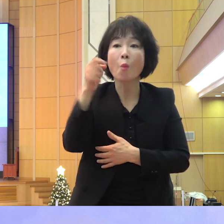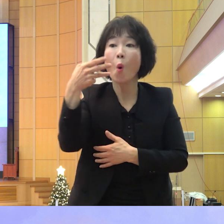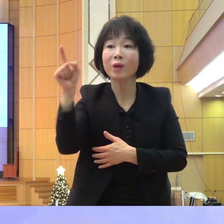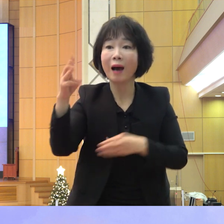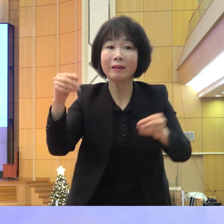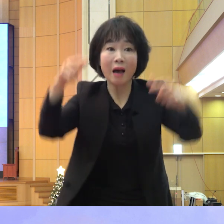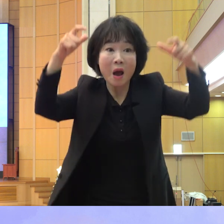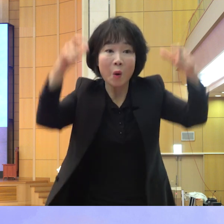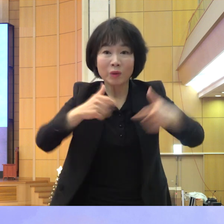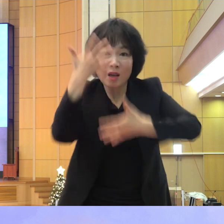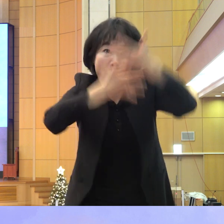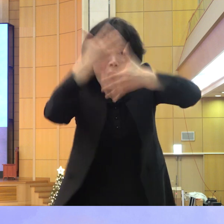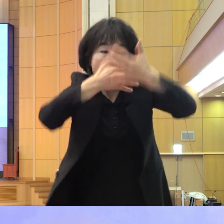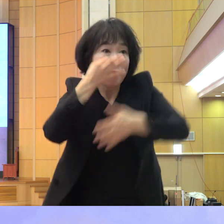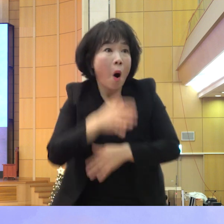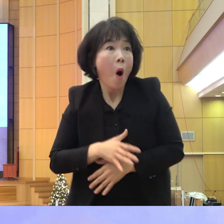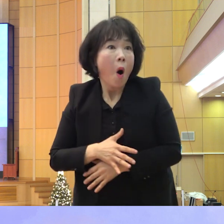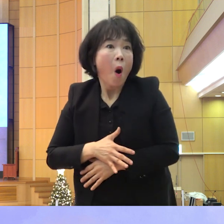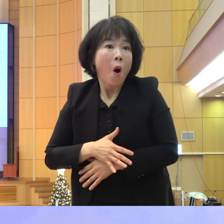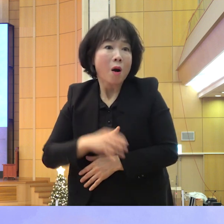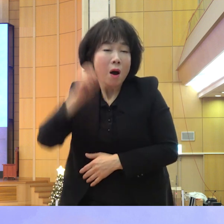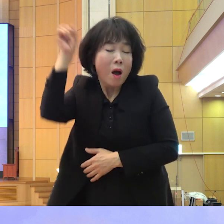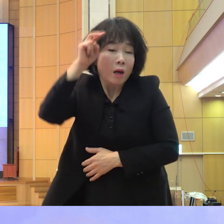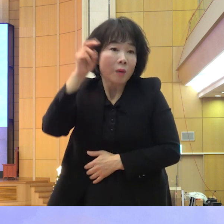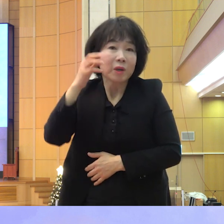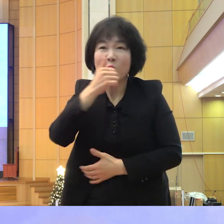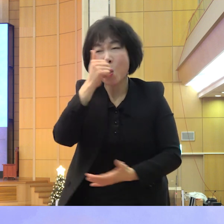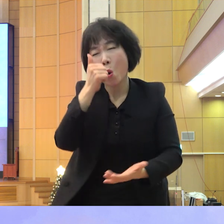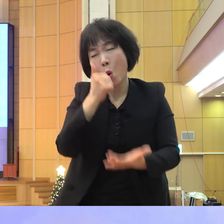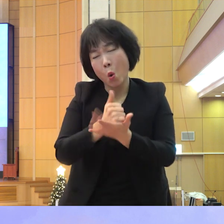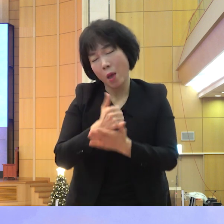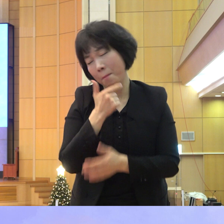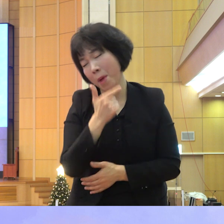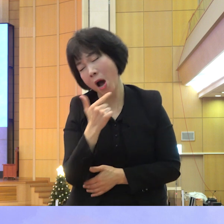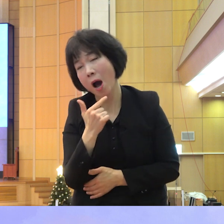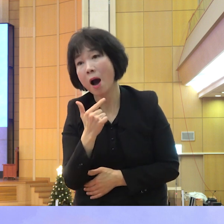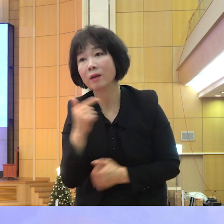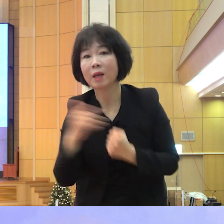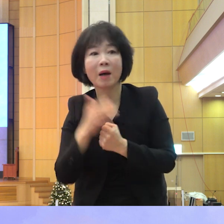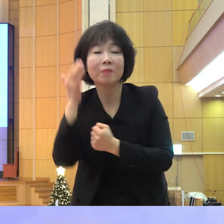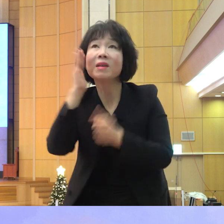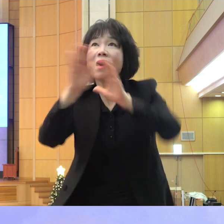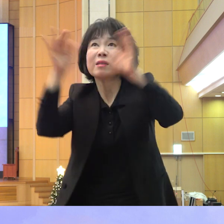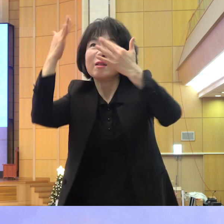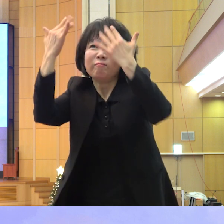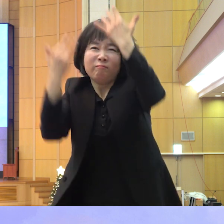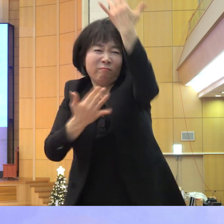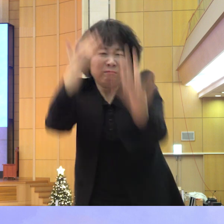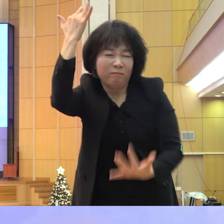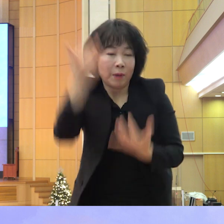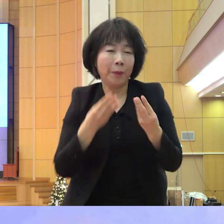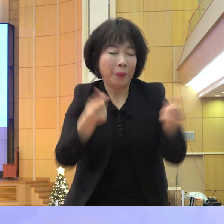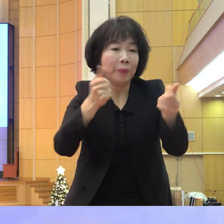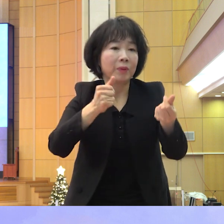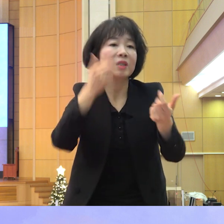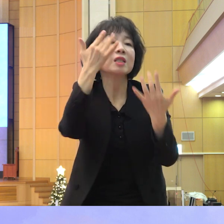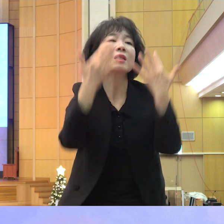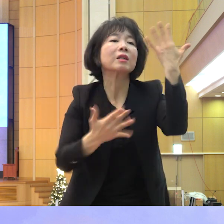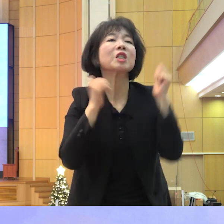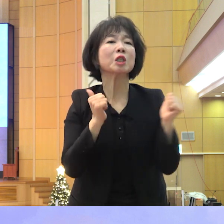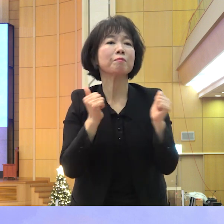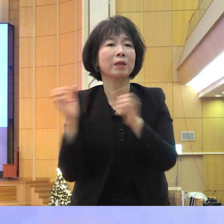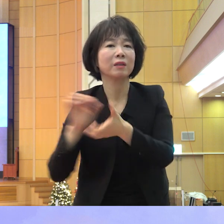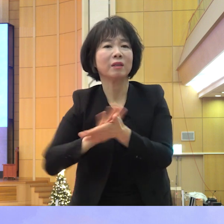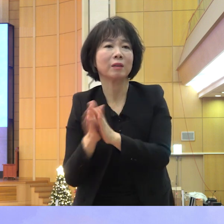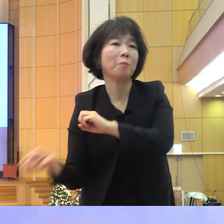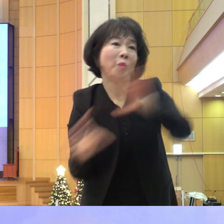가면 그냥 지금 뭐 영화 그냥 공짜로 많이 볼 수 있어요. 그래서 소돔 고모라에서 그렇게 돈